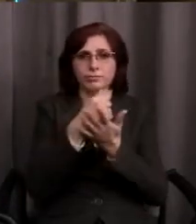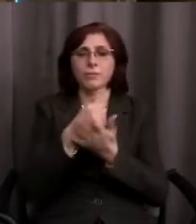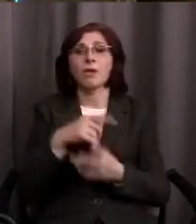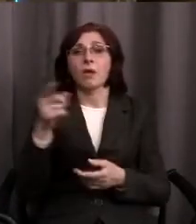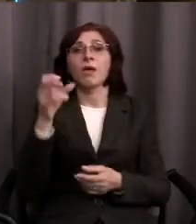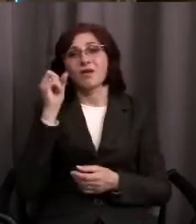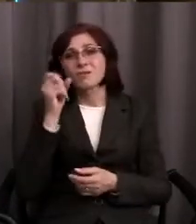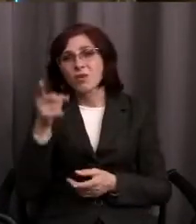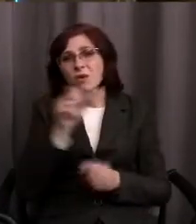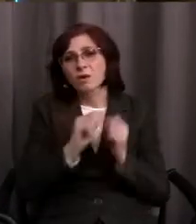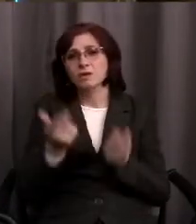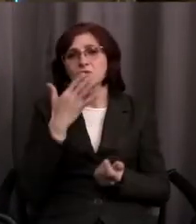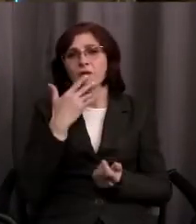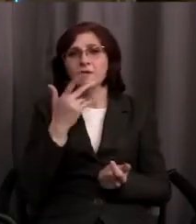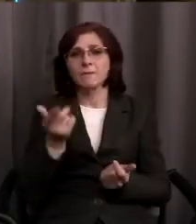Tak niby małe